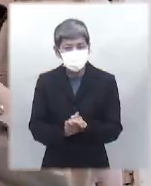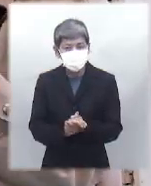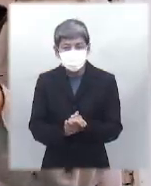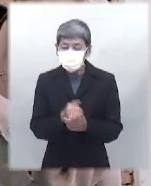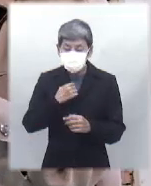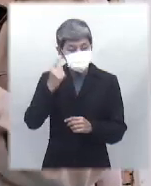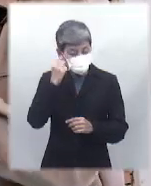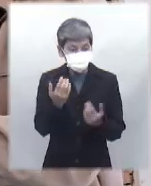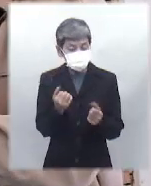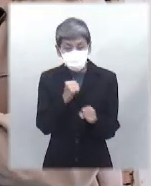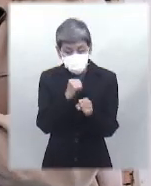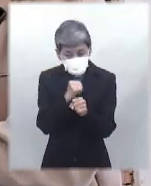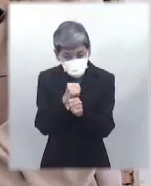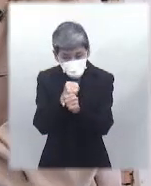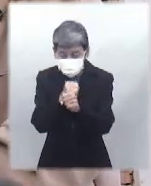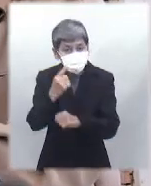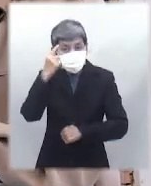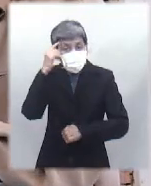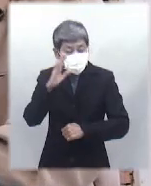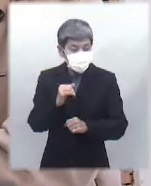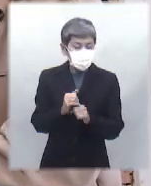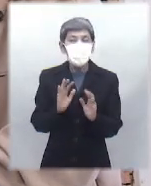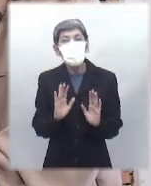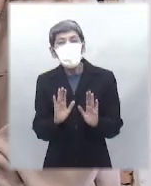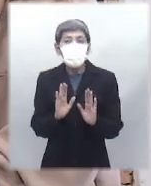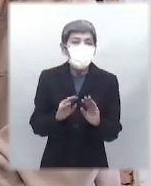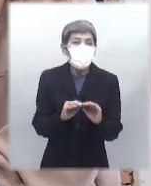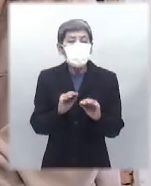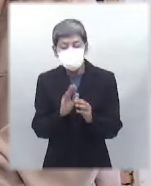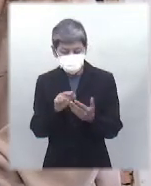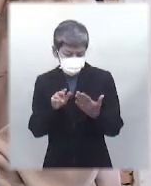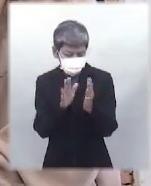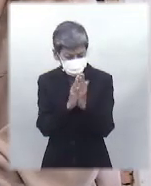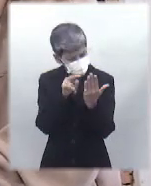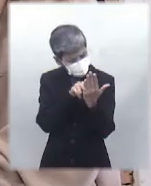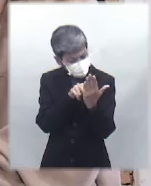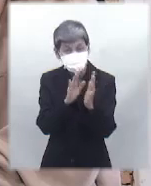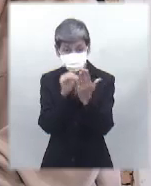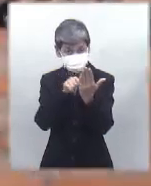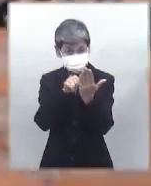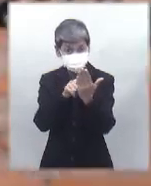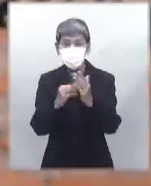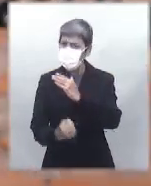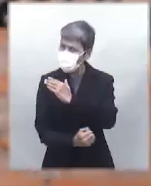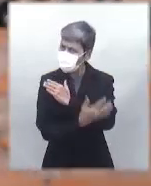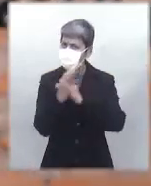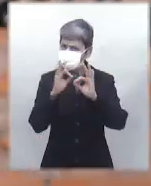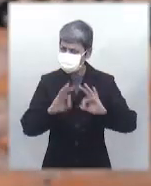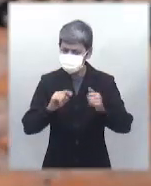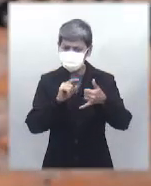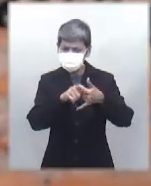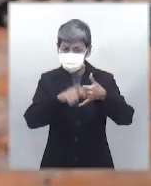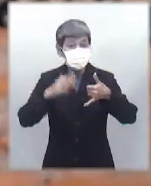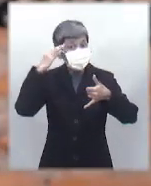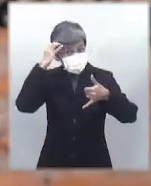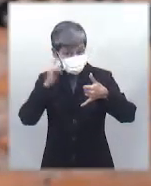อ่ะเหมือนว่ามันพอเกิดปุ๊บทำปั๊บเลยพี่ไม่แบบว่าอ้อยอิ่งเลยอ่ะพอดีไปอ่านหนังสือเล่มนึงก็เจอบอกว่าโอกาสทองของเด็กเหล่านี้